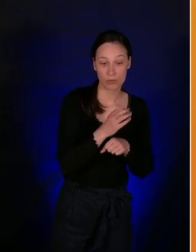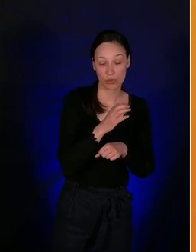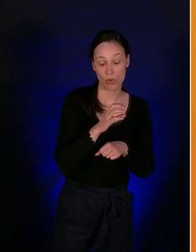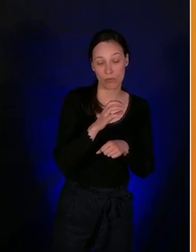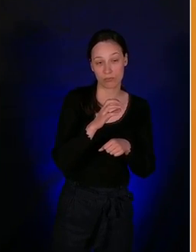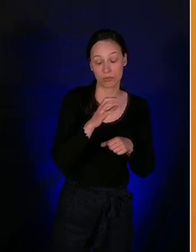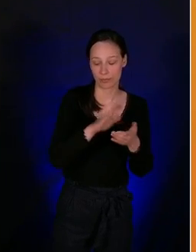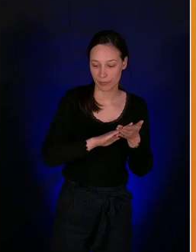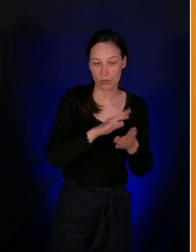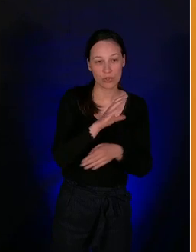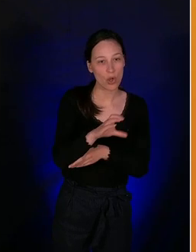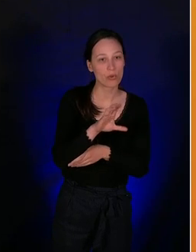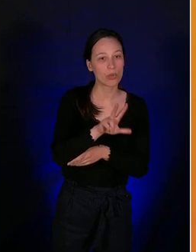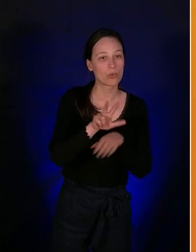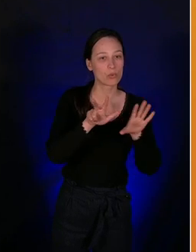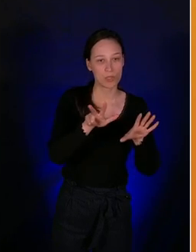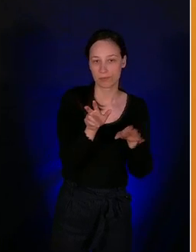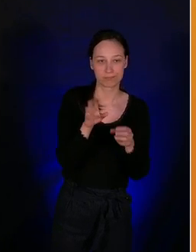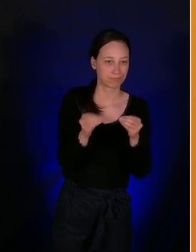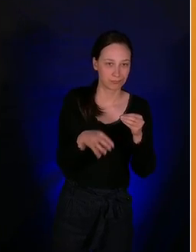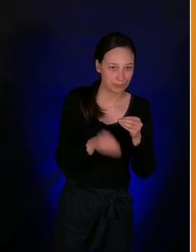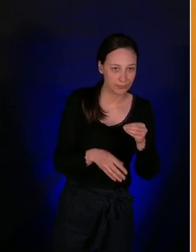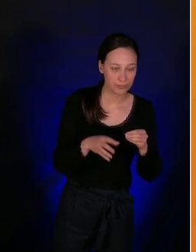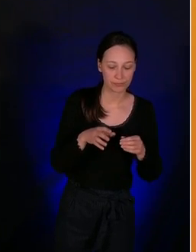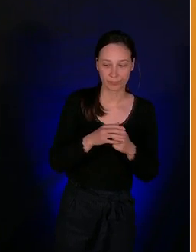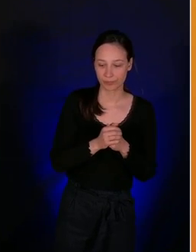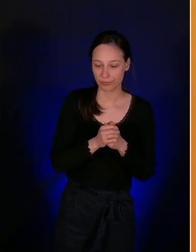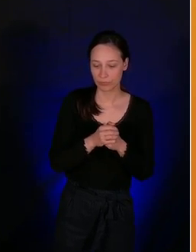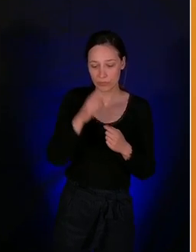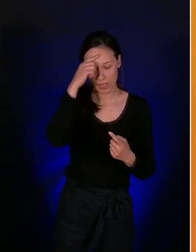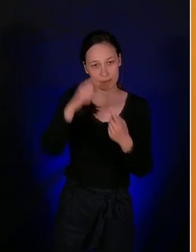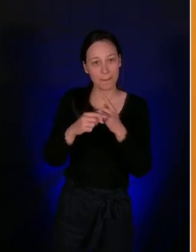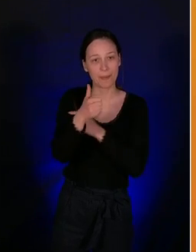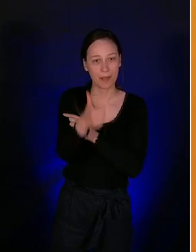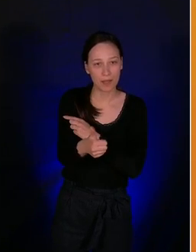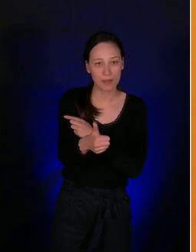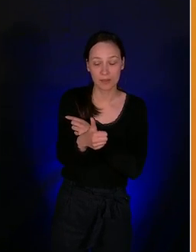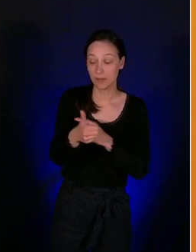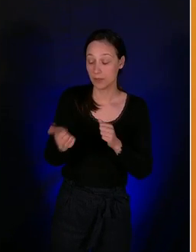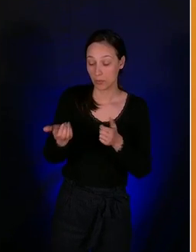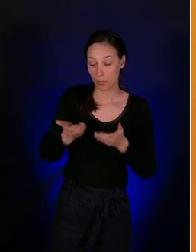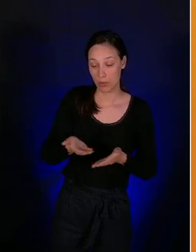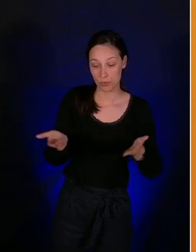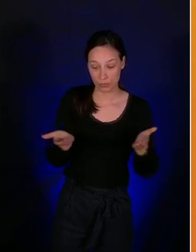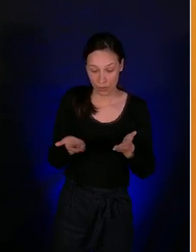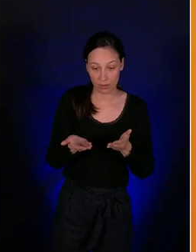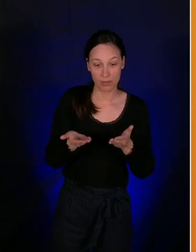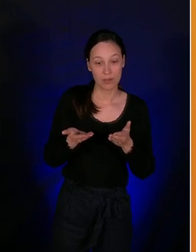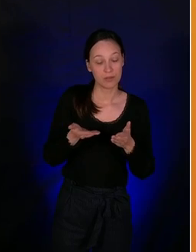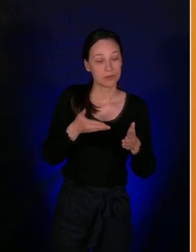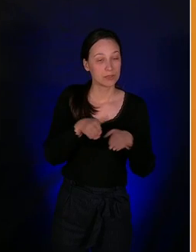retenus. Le thème 1 aborde notre syndicalisme de rupture, porteur de transformation, de progrès social